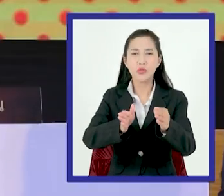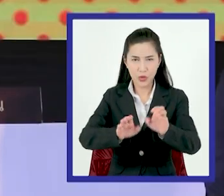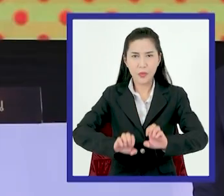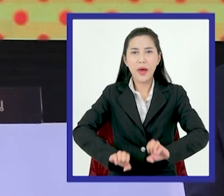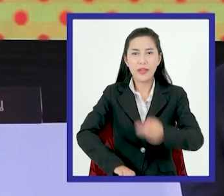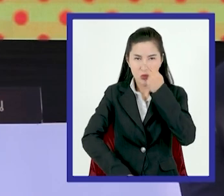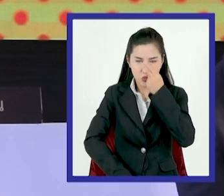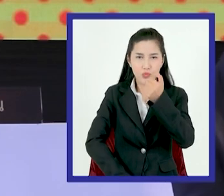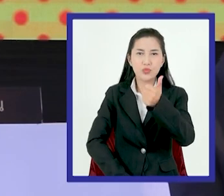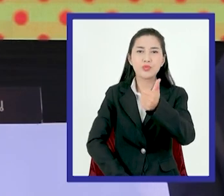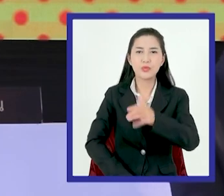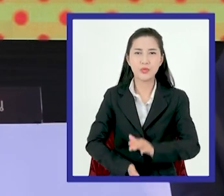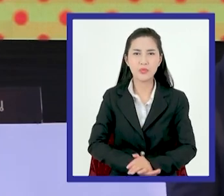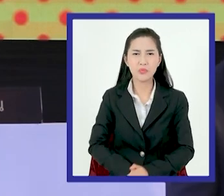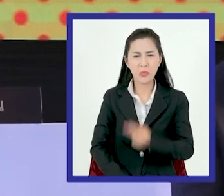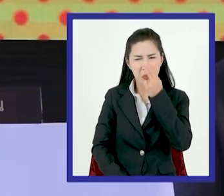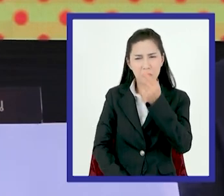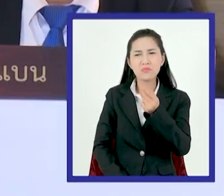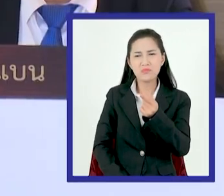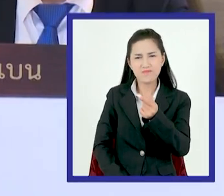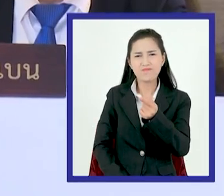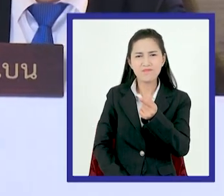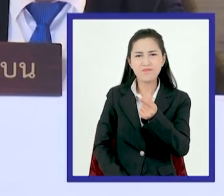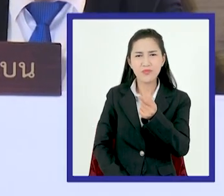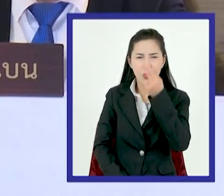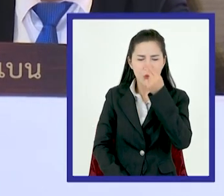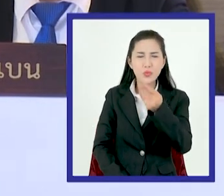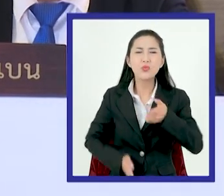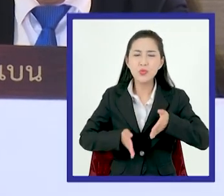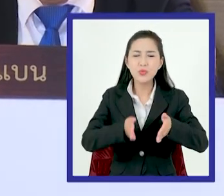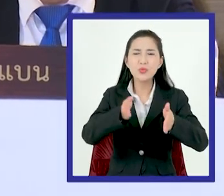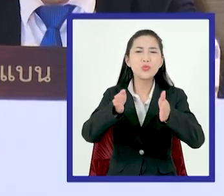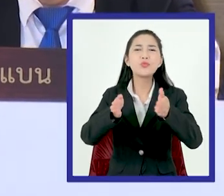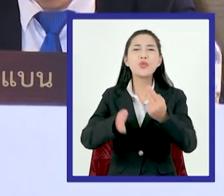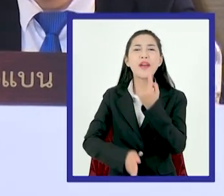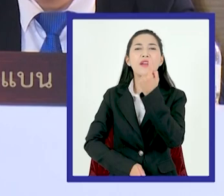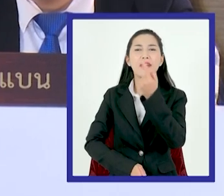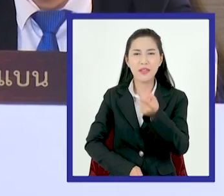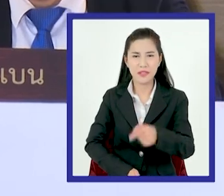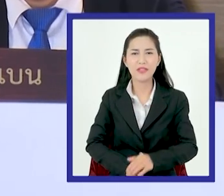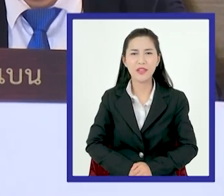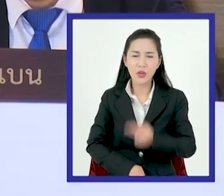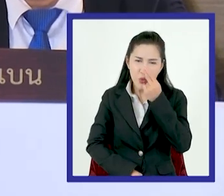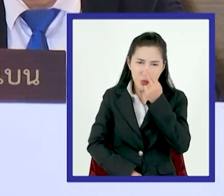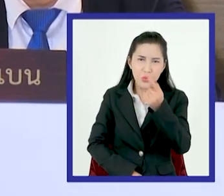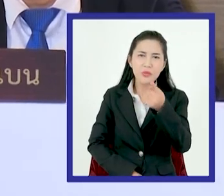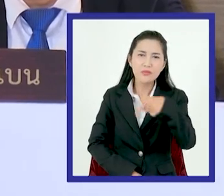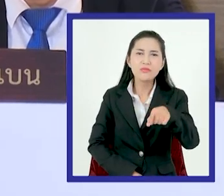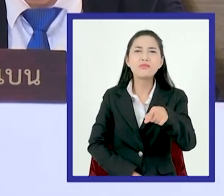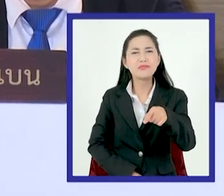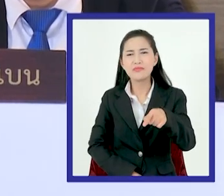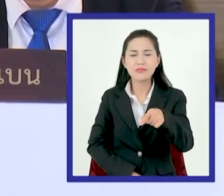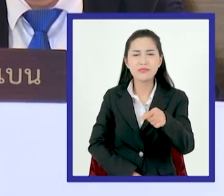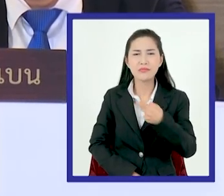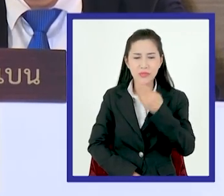ไหวพอดูสภาพของท่านแล้วนะครับคุมซอยได้อย่างเดียวแหละฮะแต่ดูจากลักษณะแล้วท่านบางครั้งก็ไม่ได้คุมซ